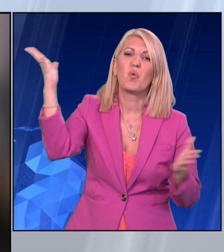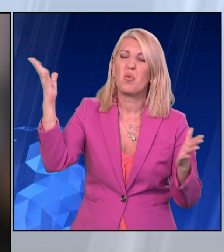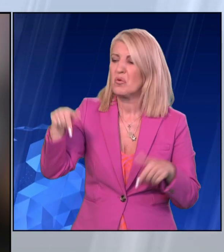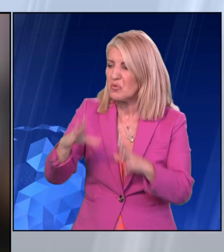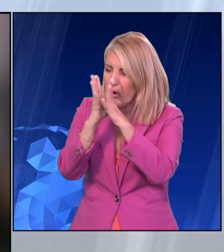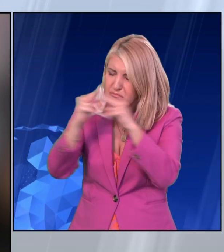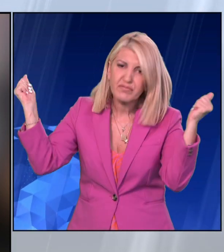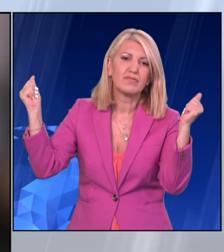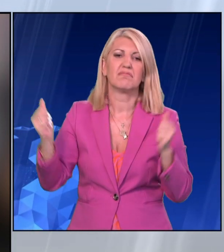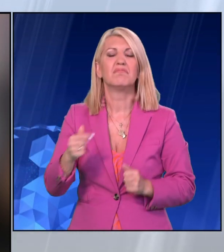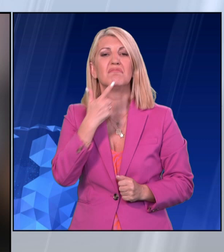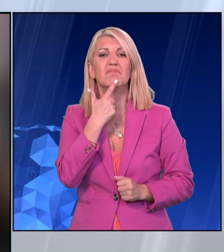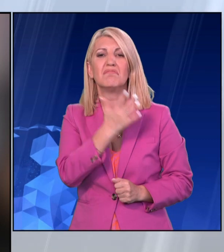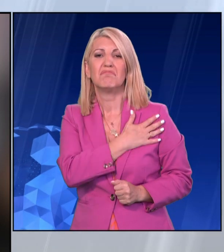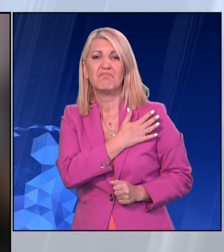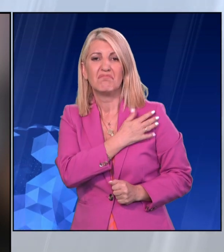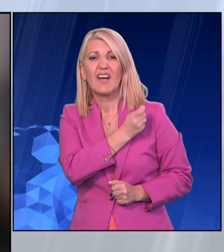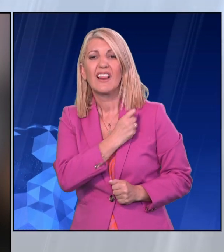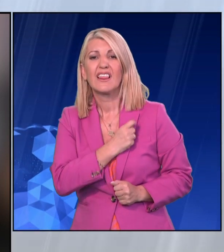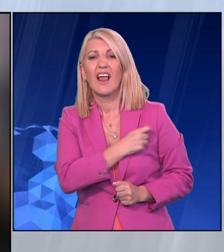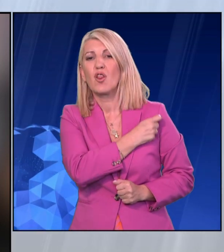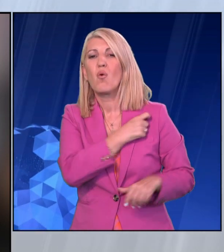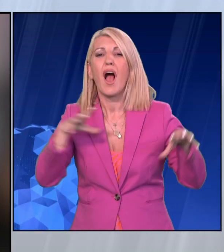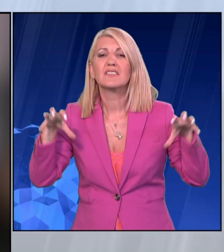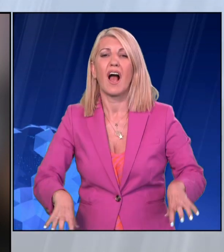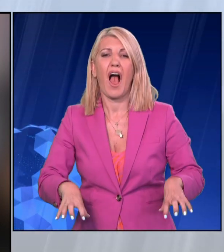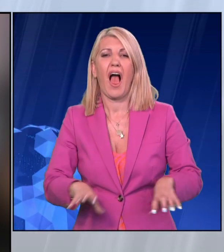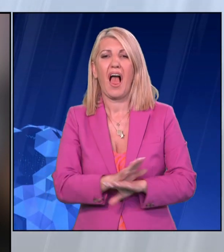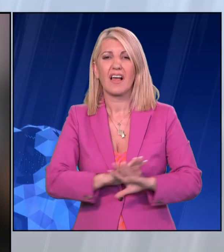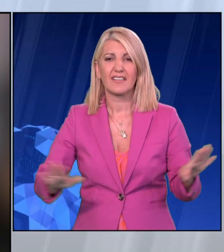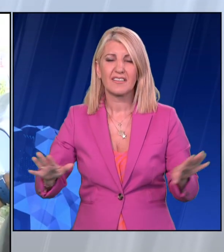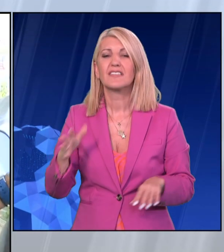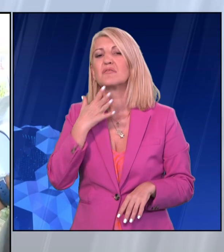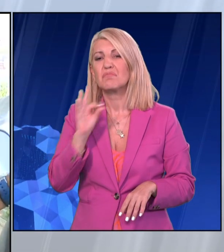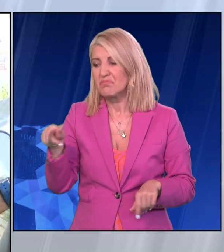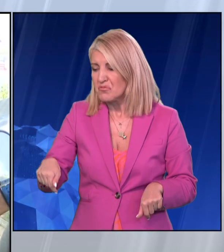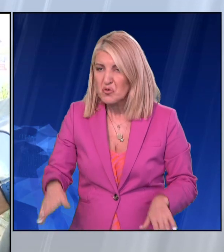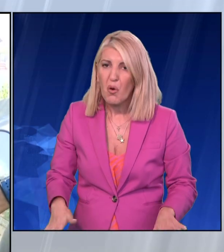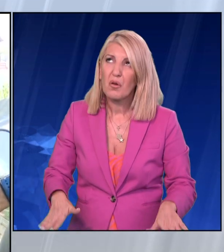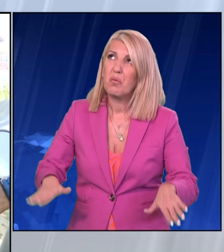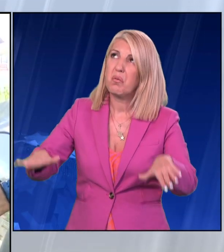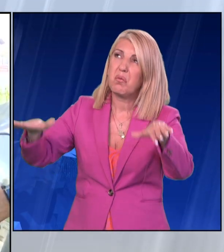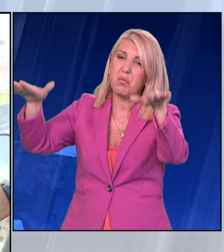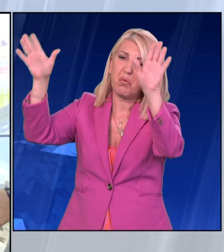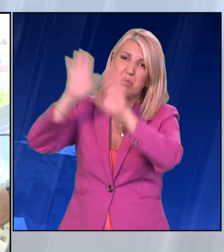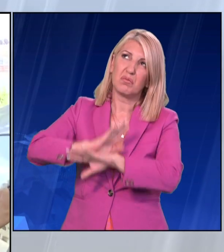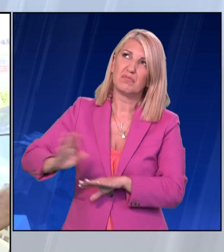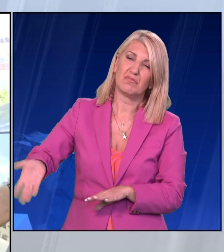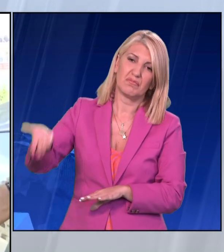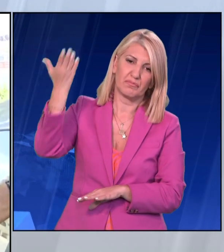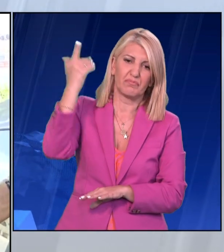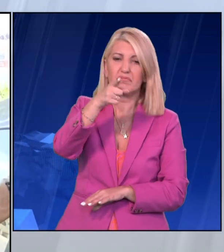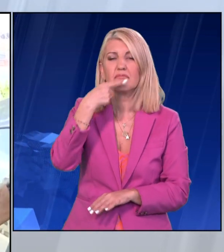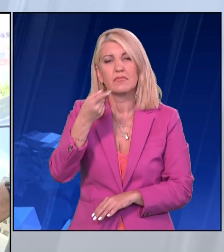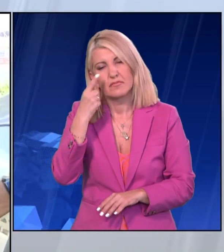έχει ζωγραφίσει τα στήθια του μόνο την ΑΕΚ. Μόνο την ΑΕΚ πήγε ψηλά σαν αητός. Είναι αργά να κλαίμε. Δεν είναι, τα δάκρυα δεν είναι. Το